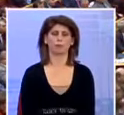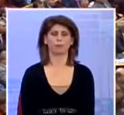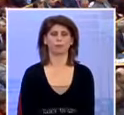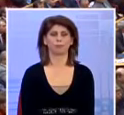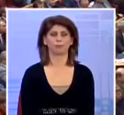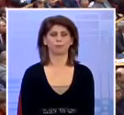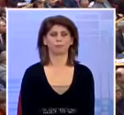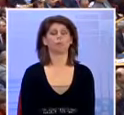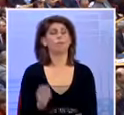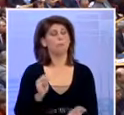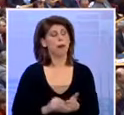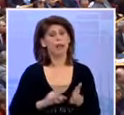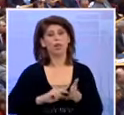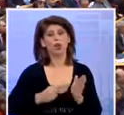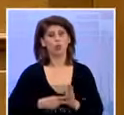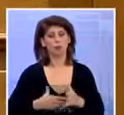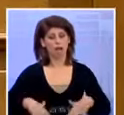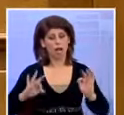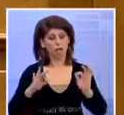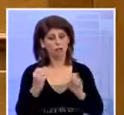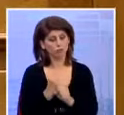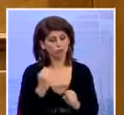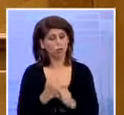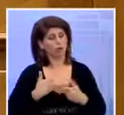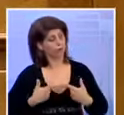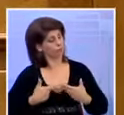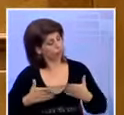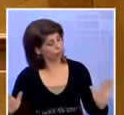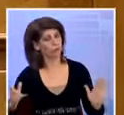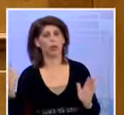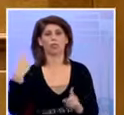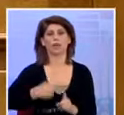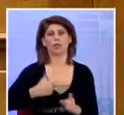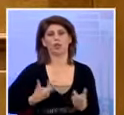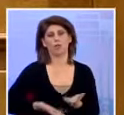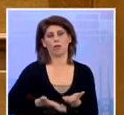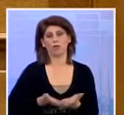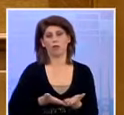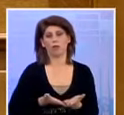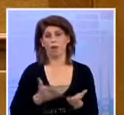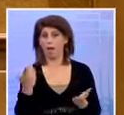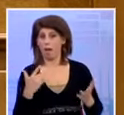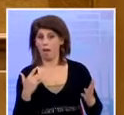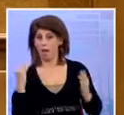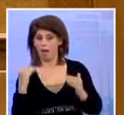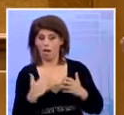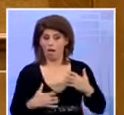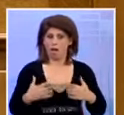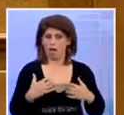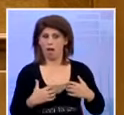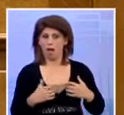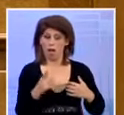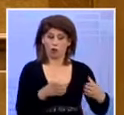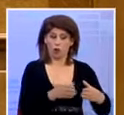να κινηθεί ξανά η οικονομία, εγώ είμαι πρόθυμος να βοηθήσω. Αν ανησυχείτε μήπως το κόμμα σας δεν